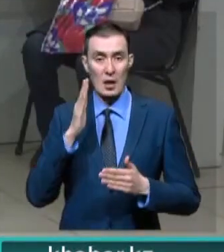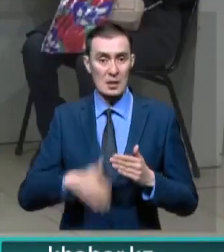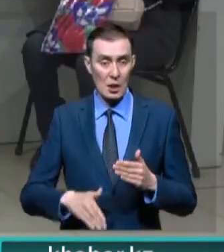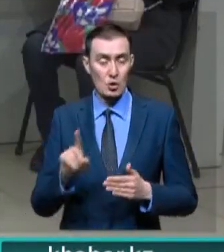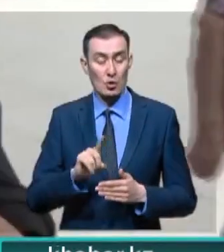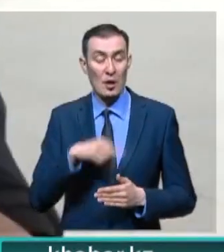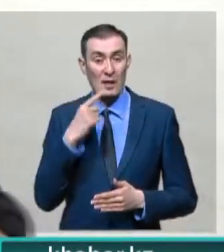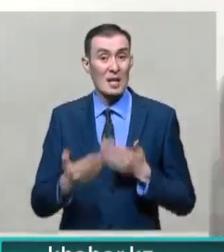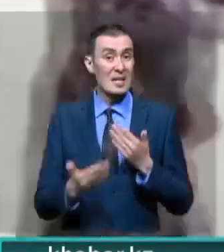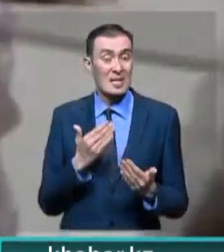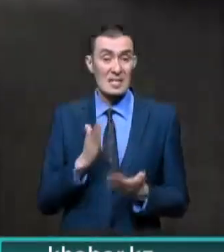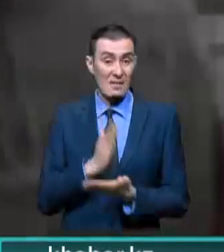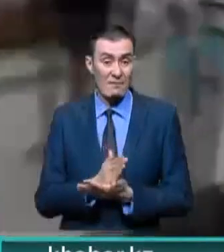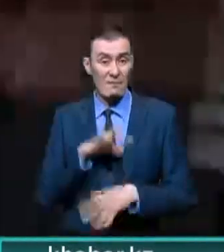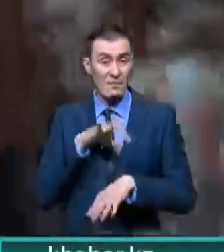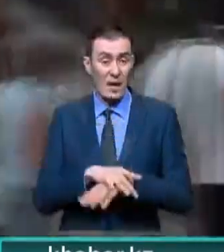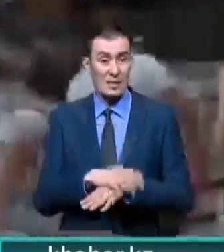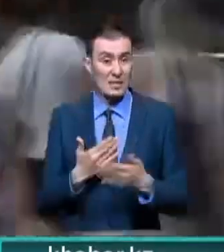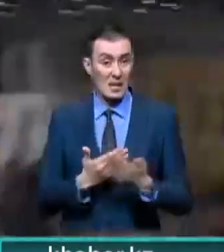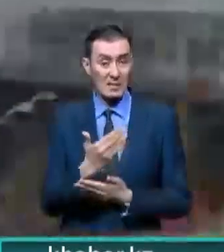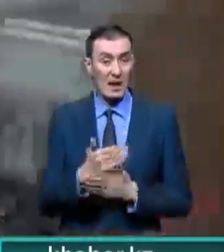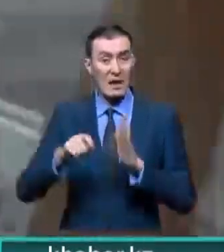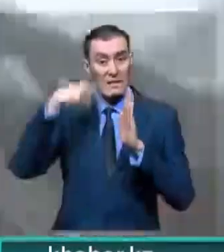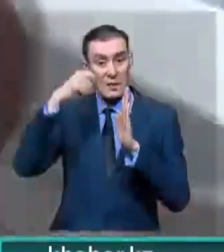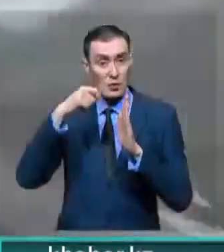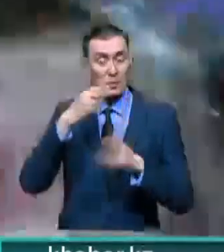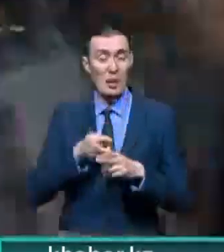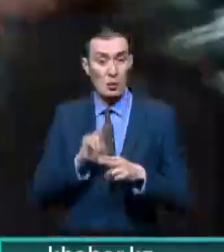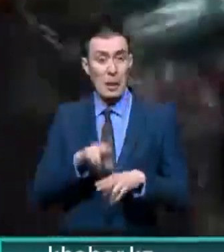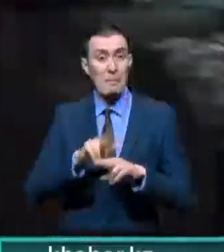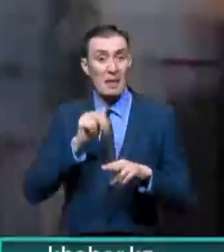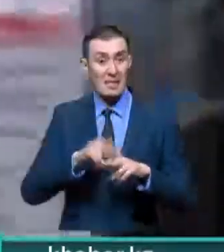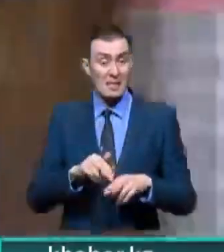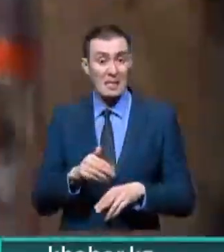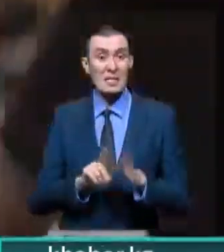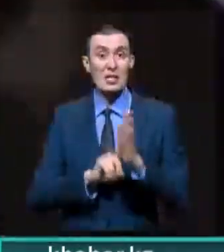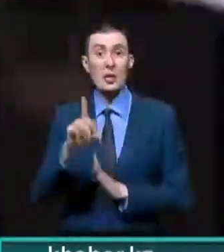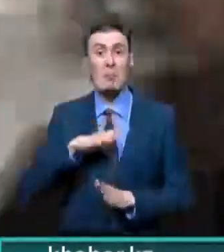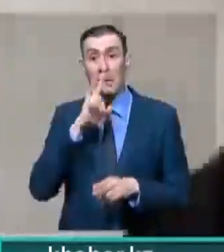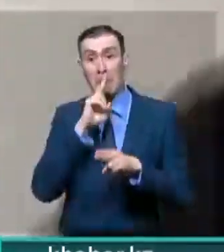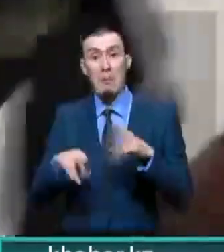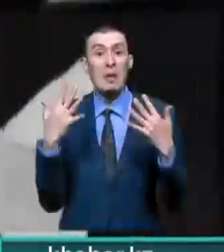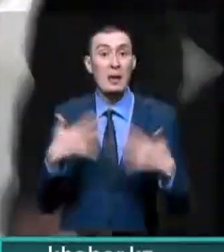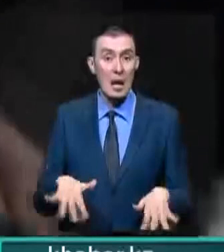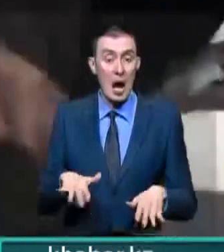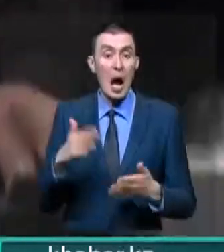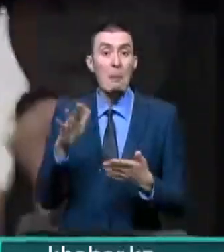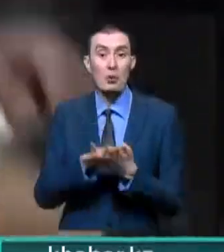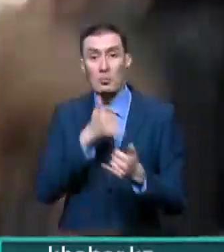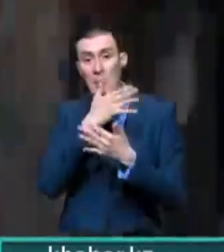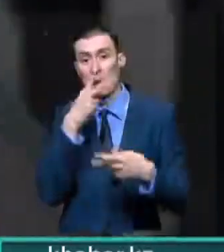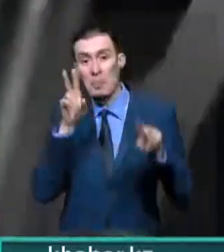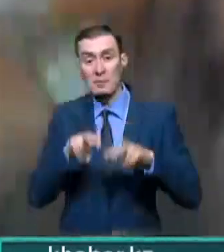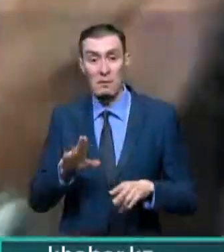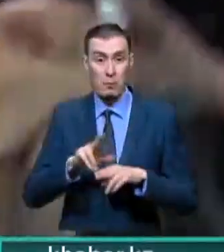так как считают, что есть важные доказательства – видеозаписи, которые полицейские, кстати, сначала потеряли, а потом их не смогли